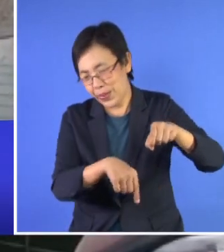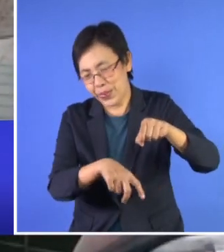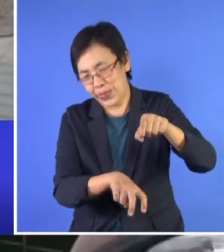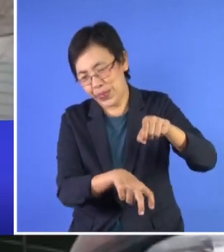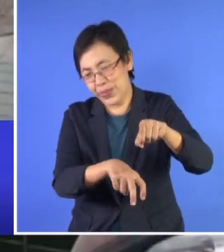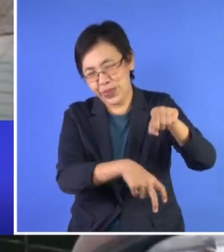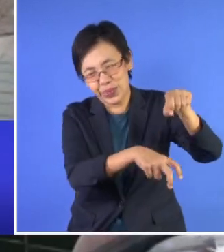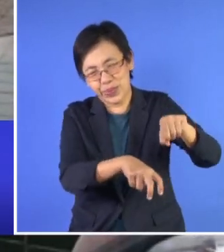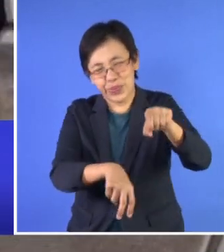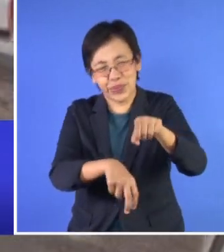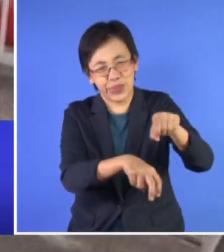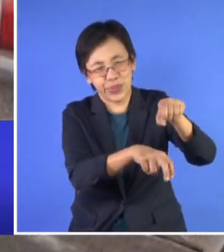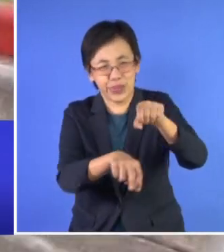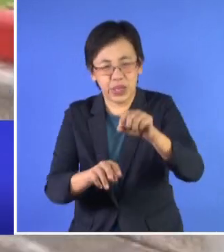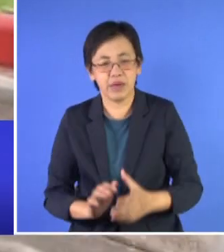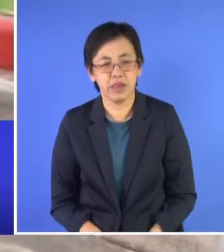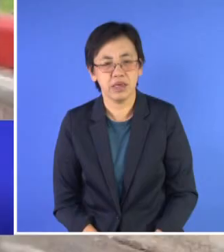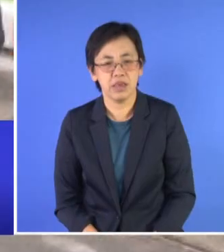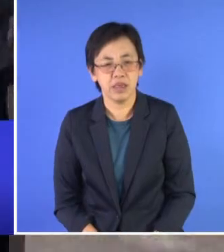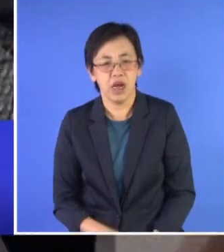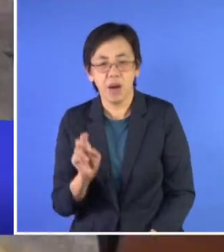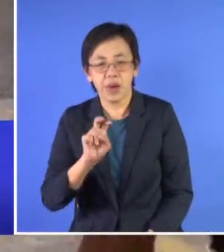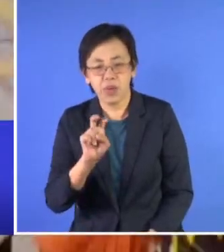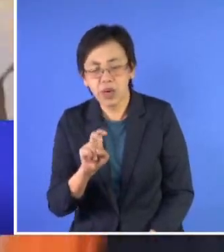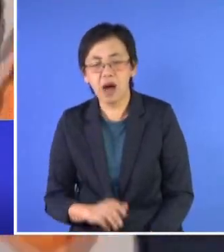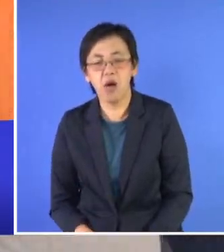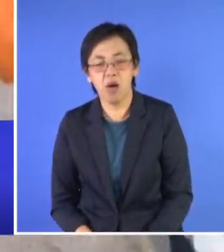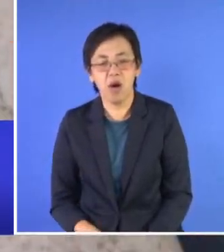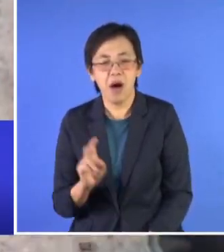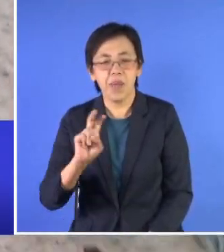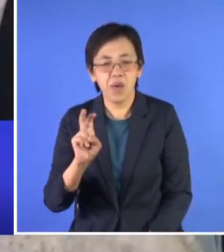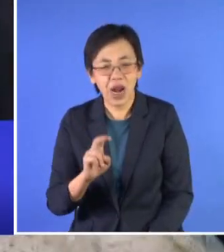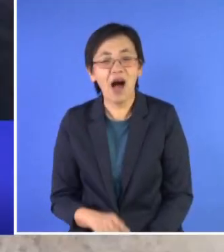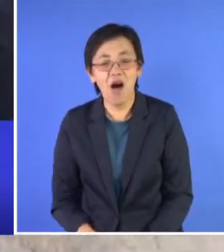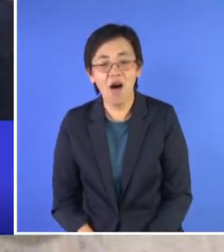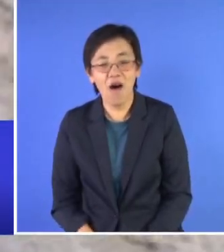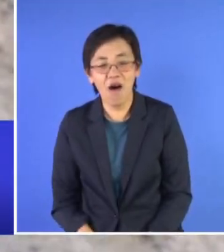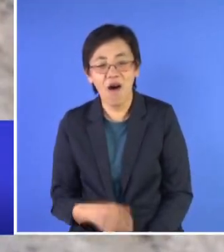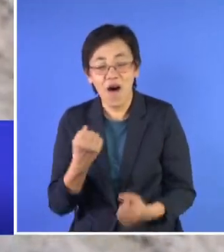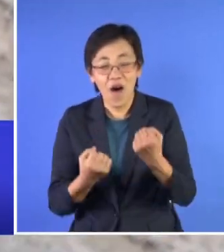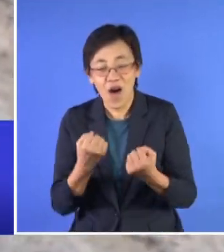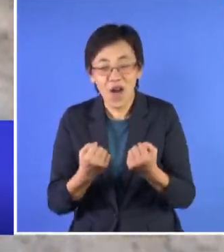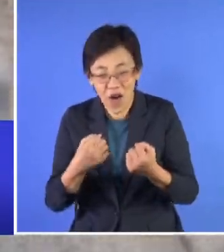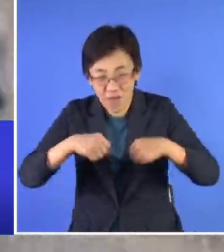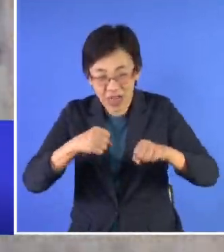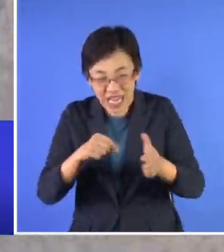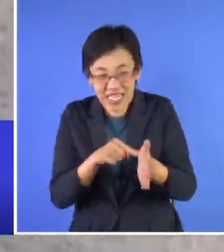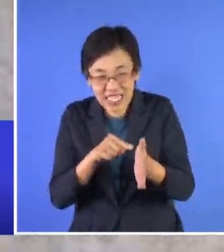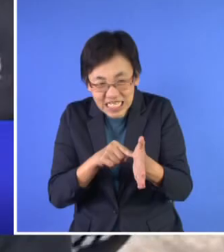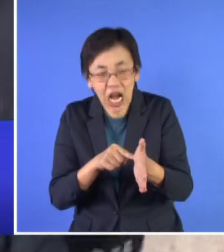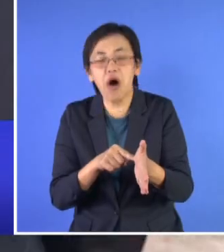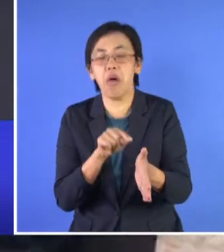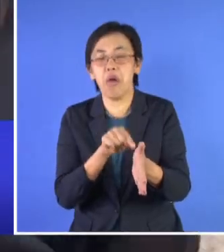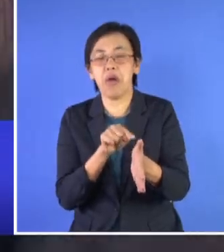ตัวน้อย ตัวจิ๋ว น่ากลัวนะ งูปล้องทองพอดึงออกมาได้กรี๊ดกรี๊ดกันใหญ่เลยนะคะทั้งพนักงานปั๊มทั้งเจ้าของรถนะค